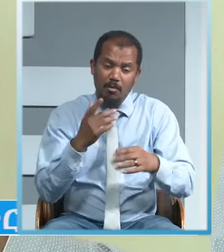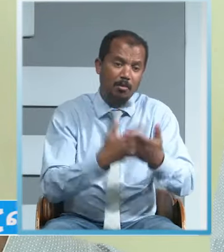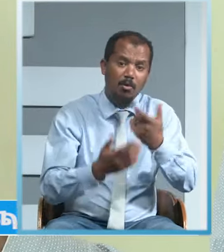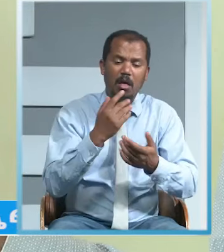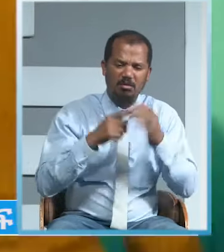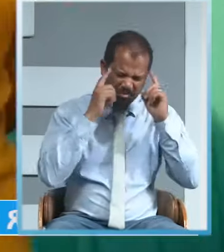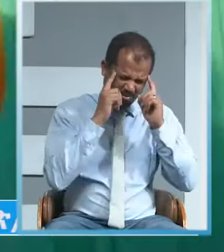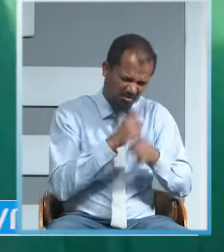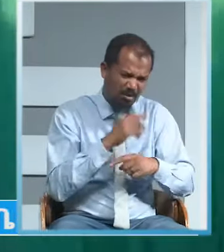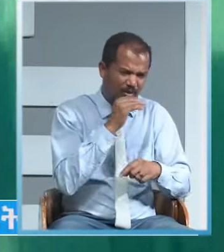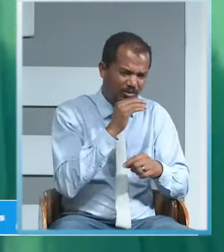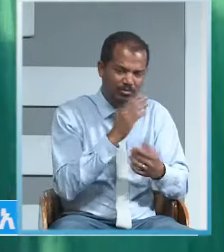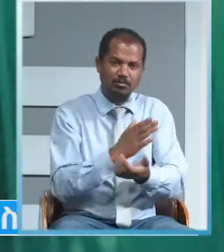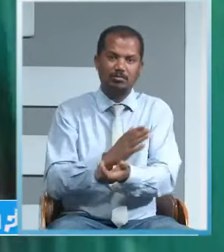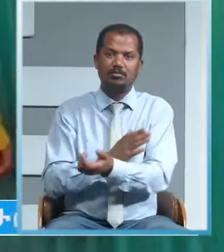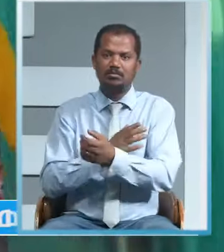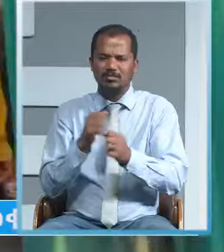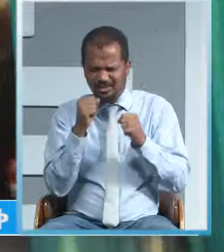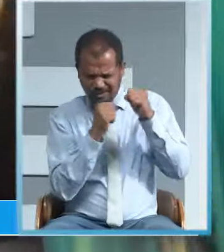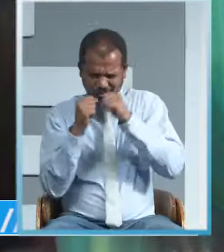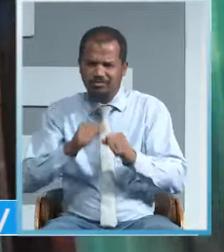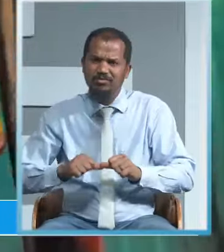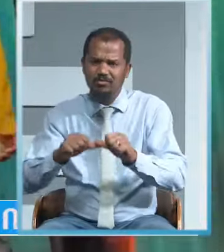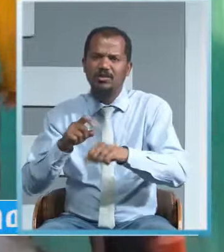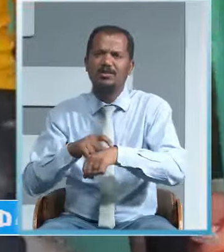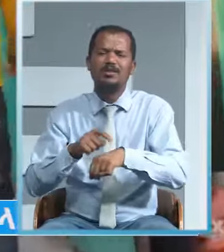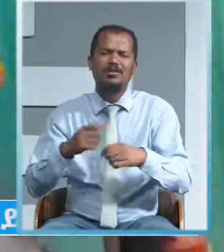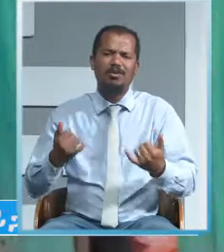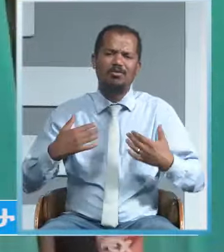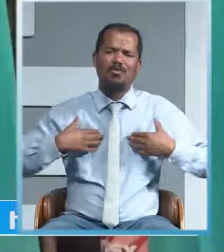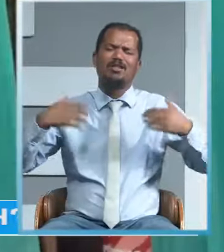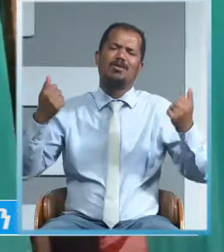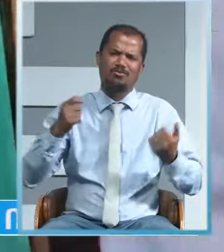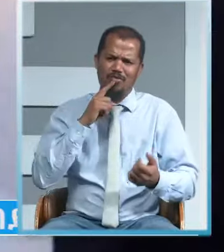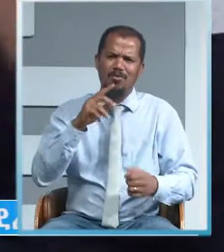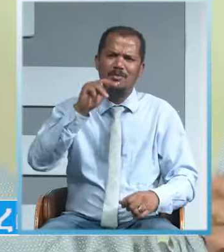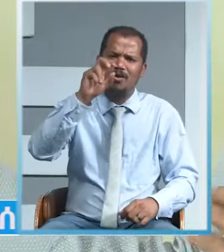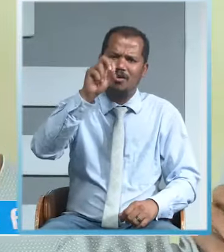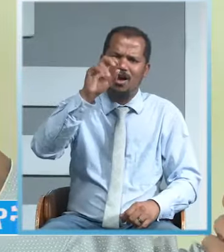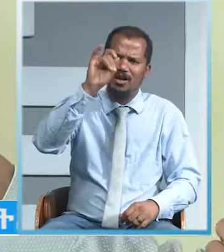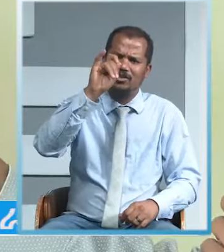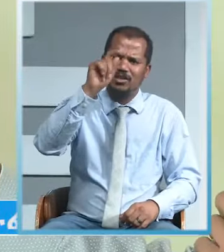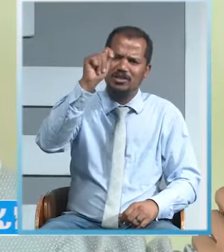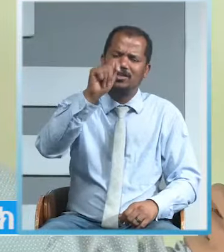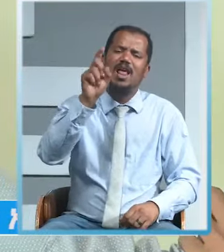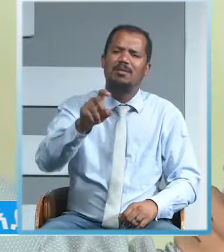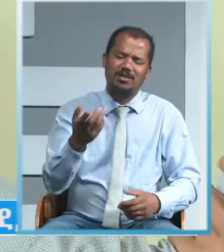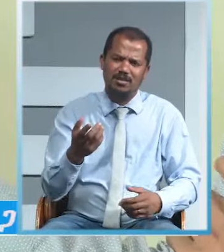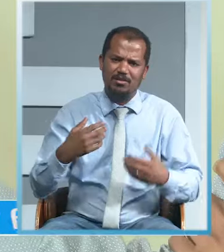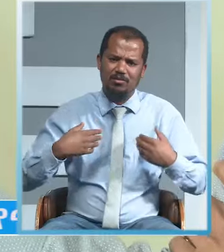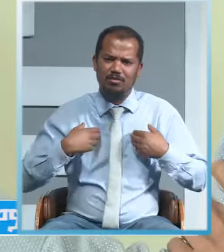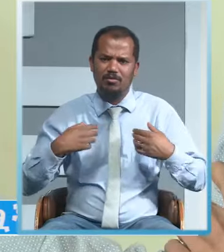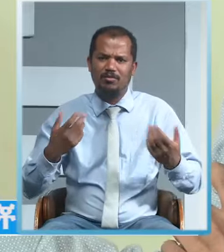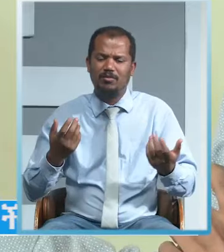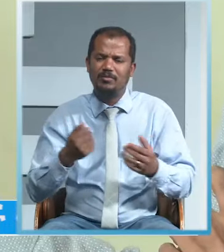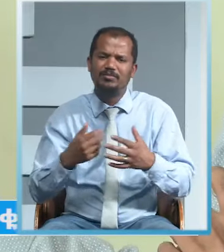የተዛቡ ትርክቶች ከማስተካከል አንጻር ትግሉን ማያያዝ ነው። በጋራ ጊዜውም ወጣቱ ነው መዋጀት ያለበት እና ስለዚህ ወጣቱ ወደዚህ እንዲመጣ ወደ ትዴፓ